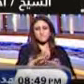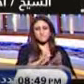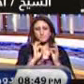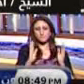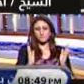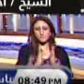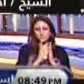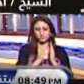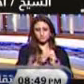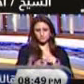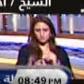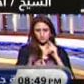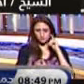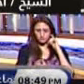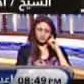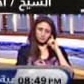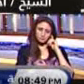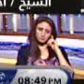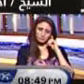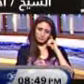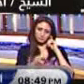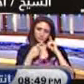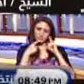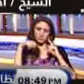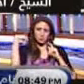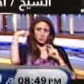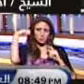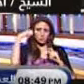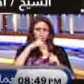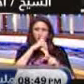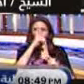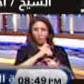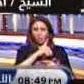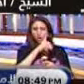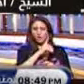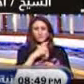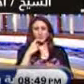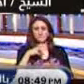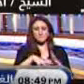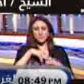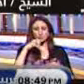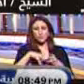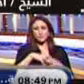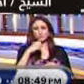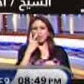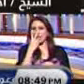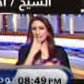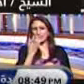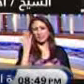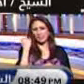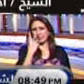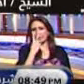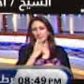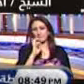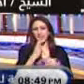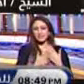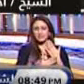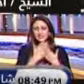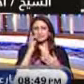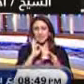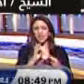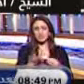عرض الدكتور صلاح سلطان واللي بيعرضوه وزارة الأوقاف، كل دي كانت مشروعات قديمة هم استسلموها والآن